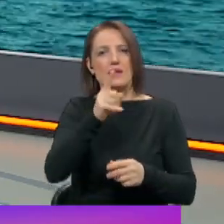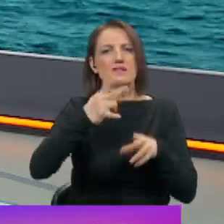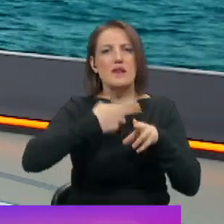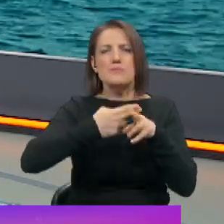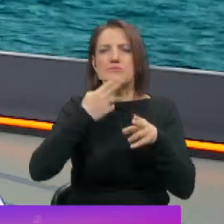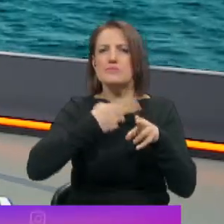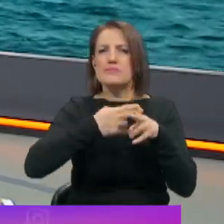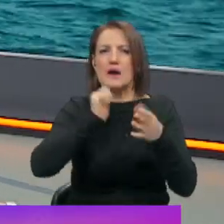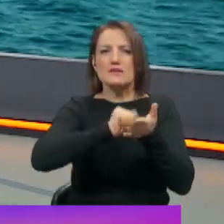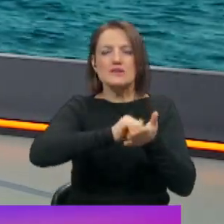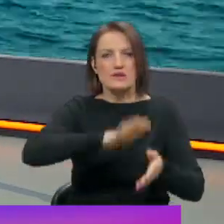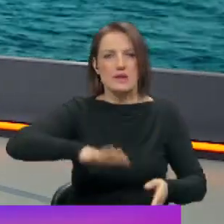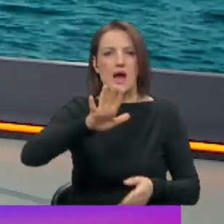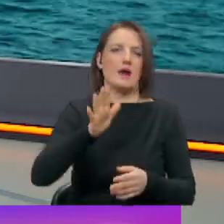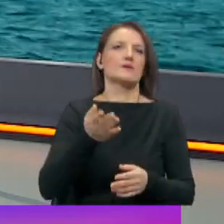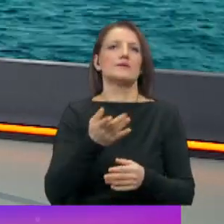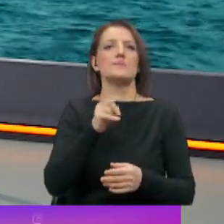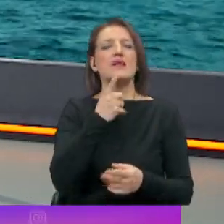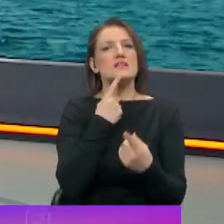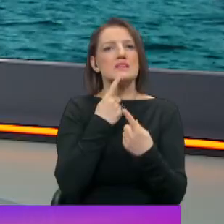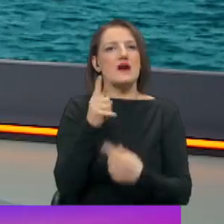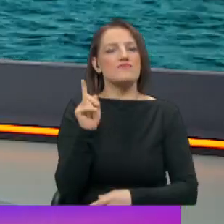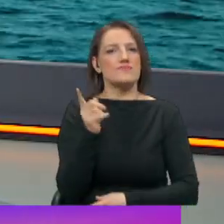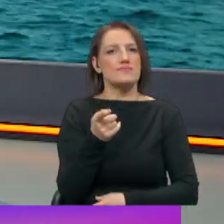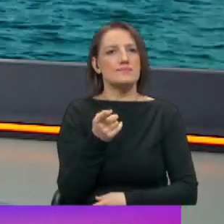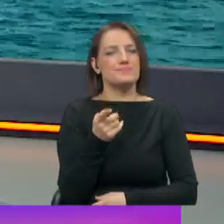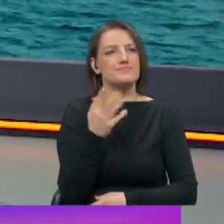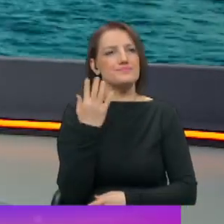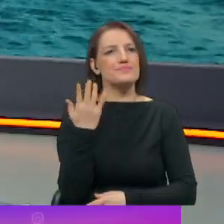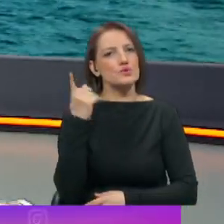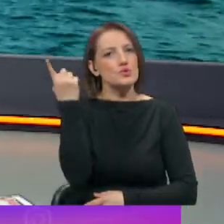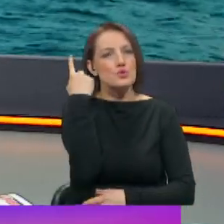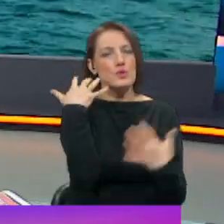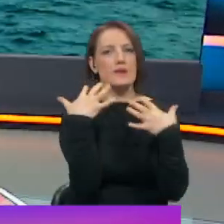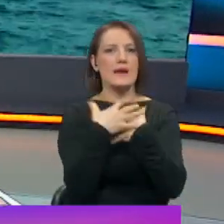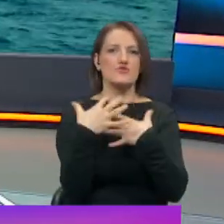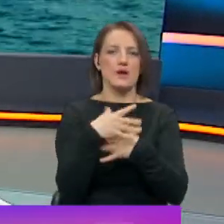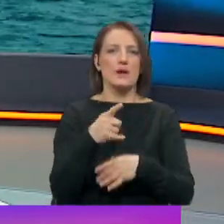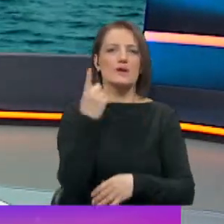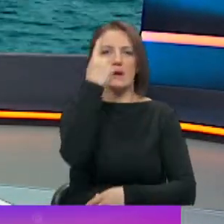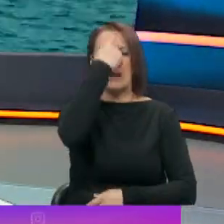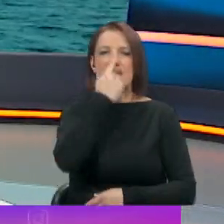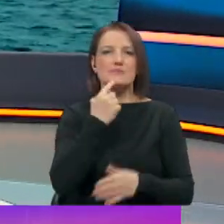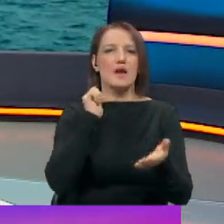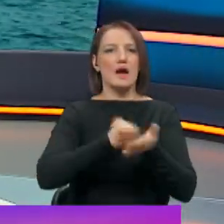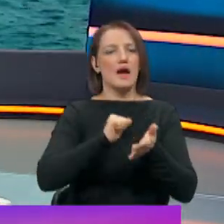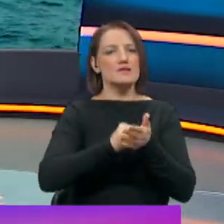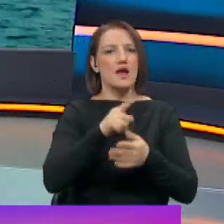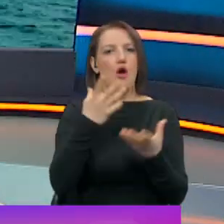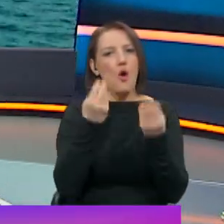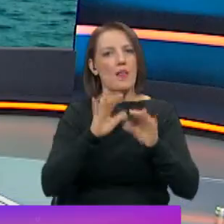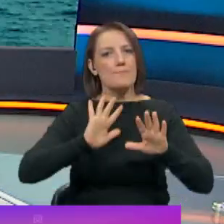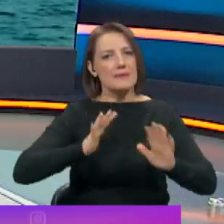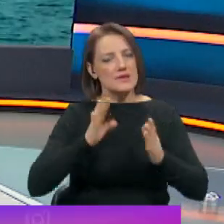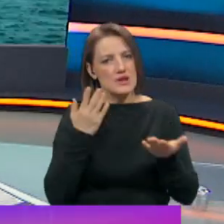deneyimli gazeteciler aslında bir lafta çarptılar Ben dün gece dün Gece'nin resmi Gazetesi'nde